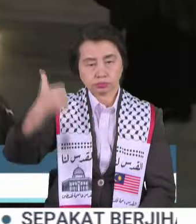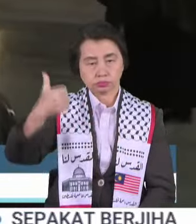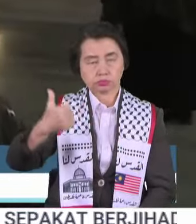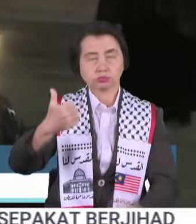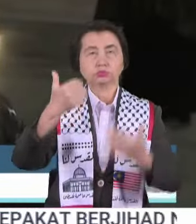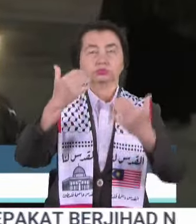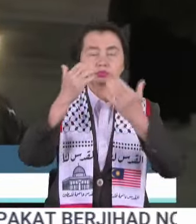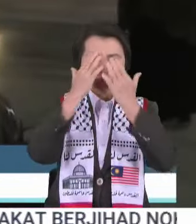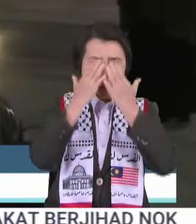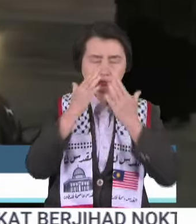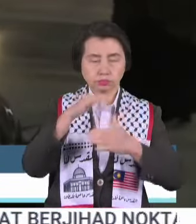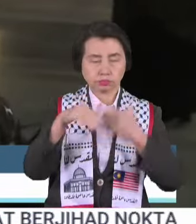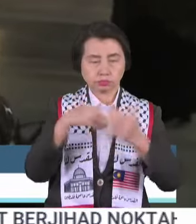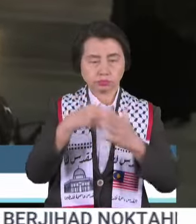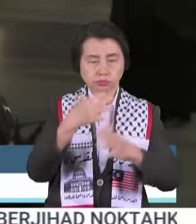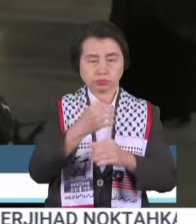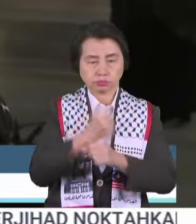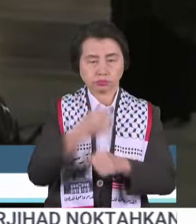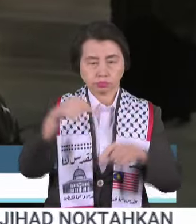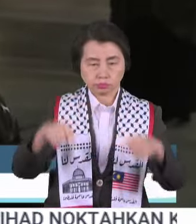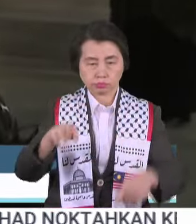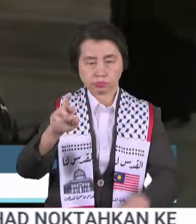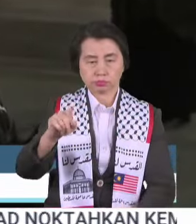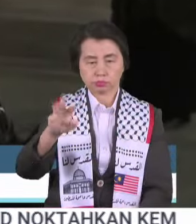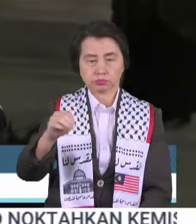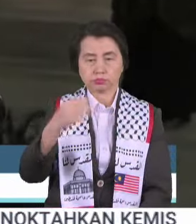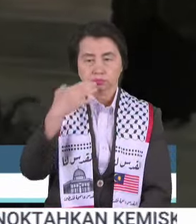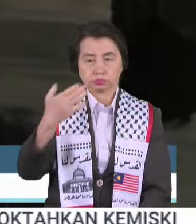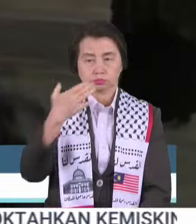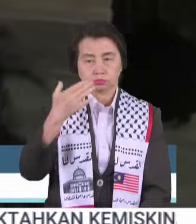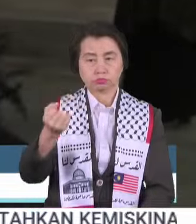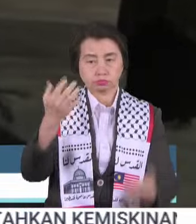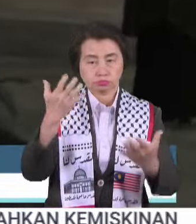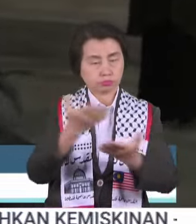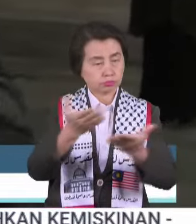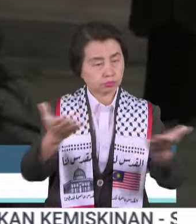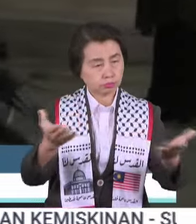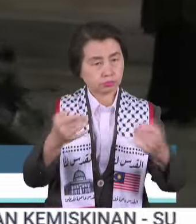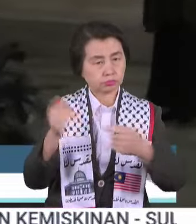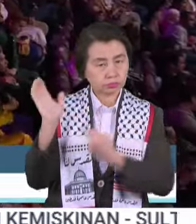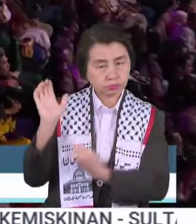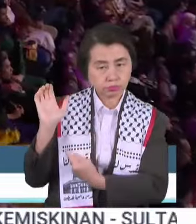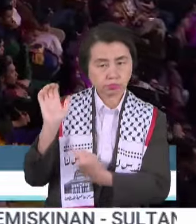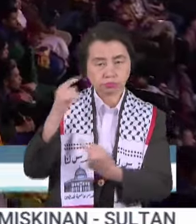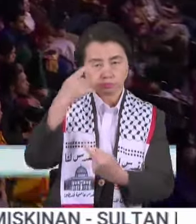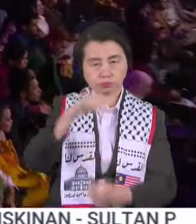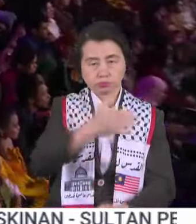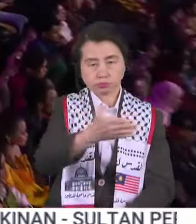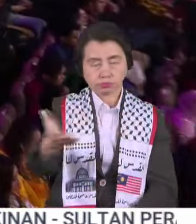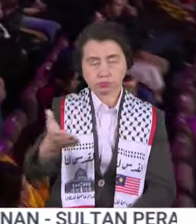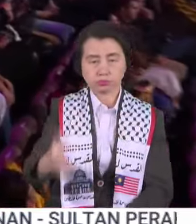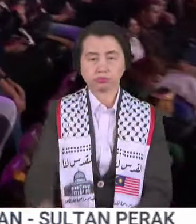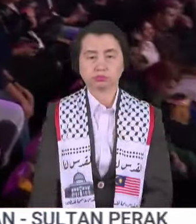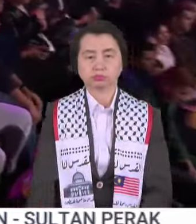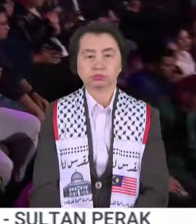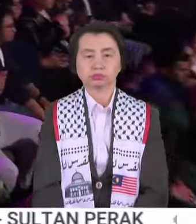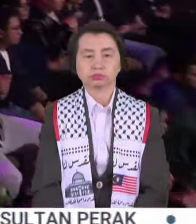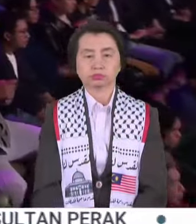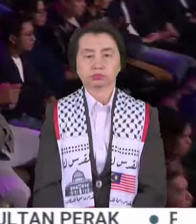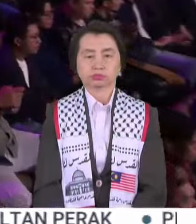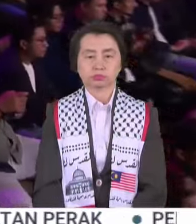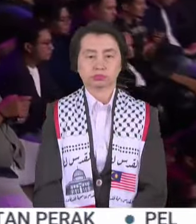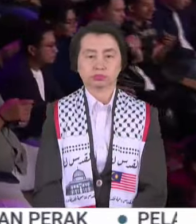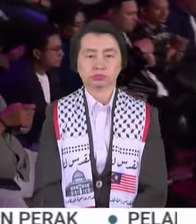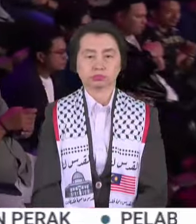support yang fans-fans Roxy dah bagi dekat Angkasa Puri hari ini. Thank you so much, guys. This is for you. Daripada Auditorium Sri